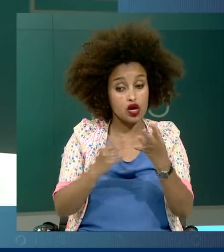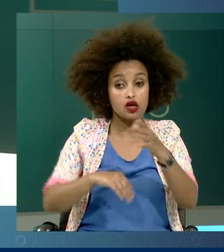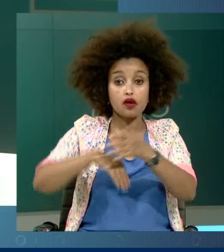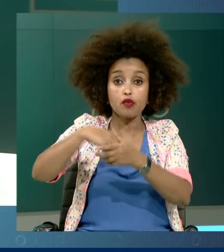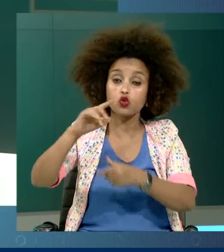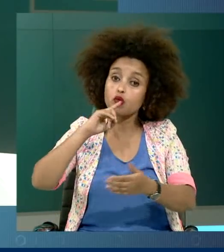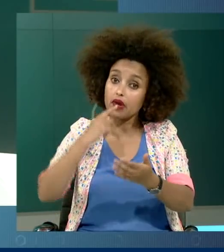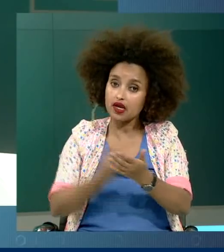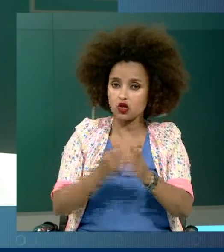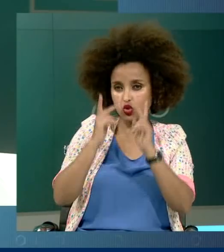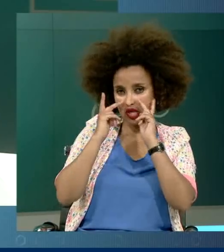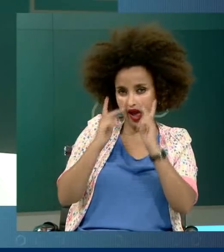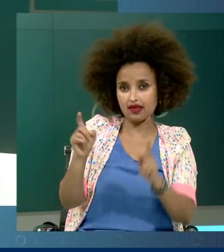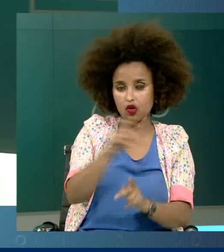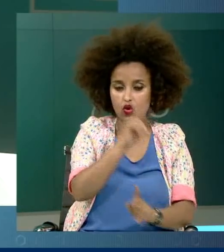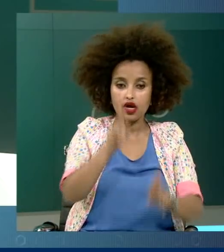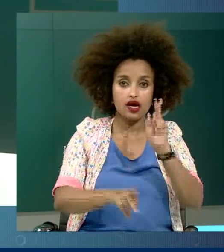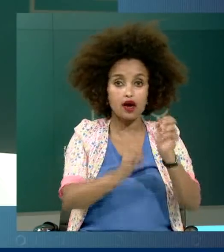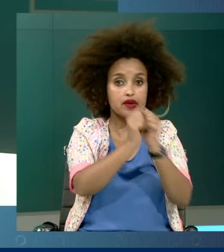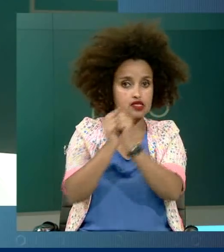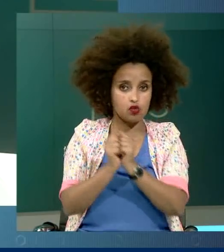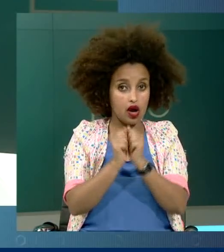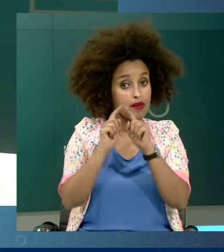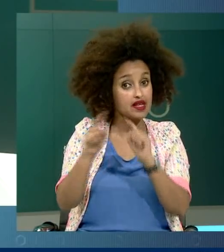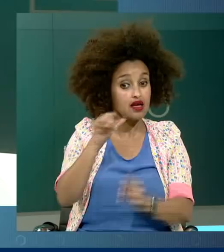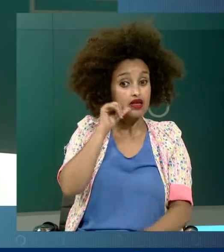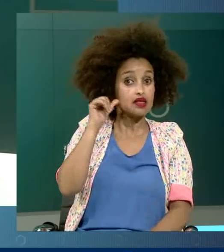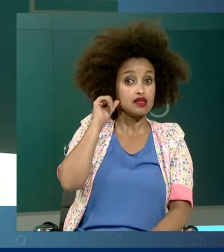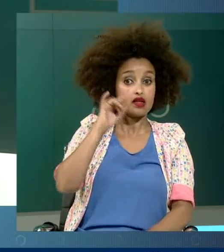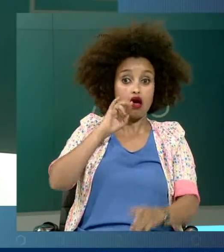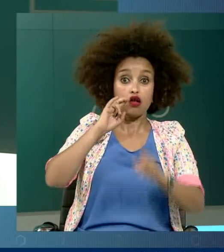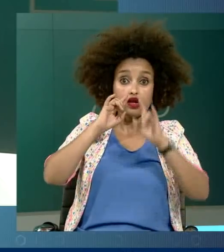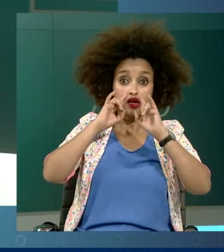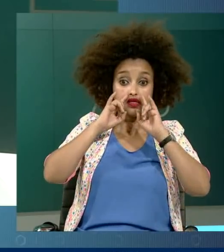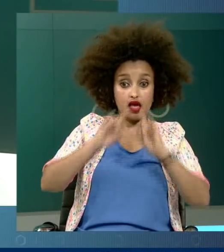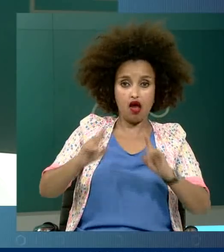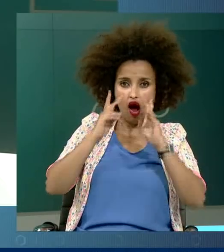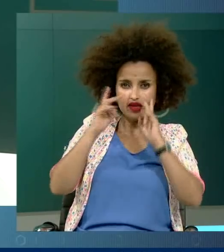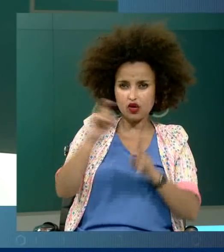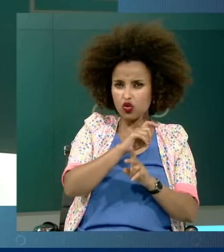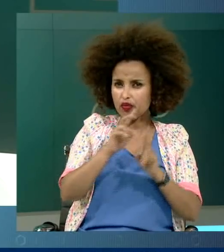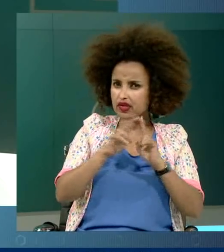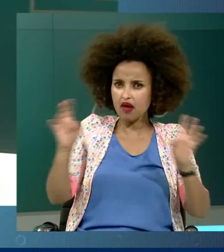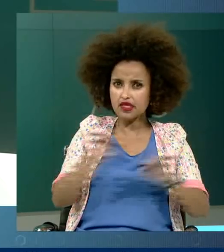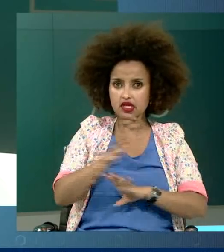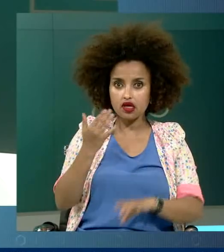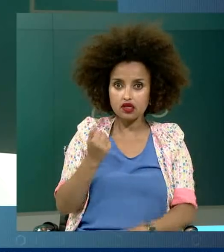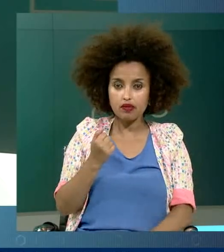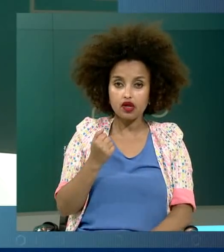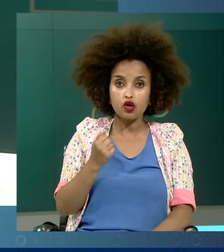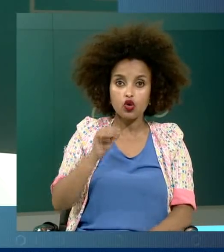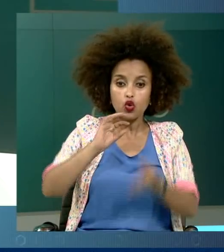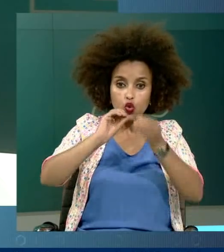ብዙ ጊዜ አይተህ ከሆነ ማለት ህብረተሰቡ ጋር በተለይ አሁን የትላንትናው ዜናውን አይተህ ከሆነ በጣም የሚያስደነግጥ ነበር አይደል? ቁጥሩን ሲሰማ ማንንም